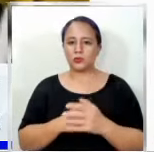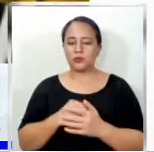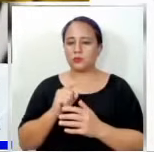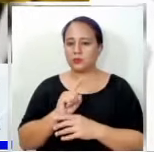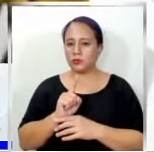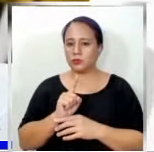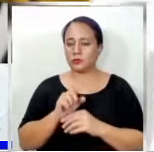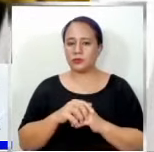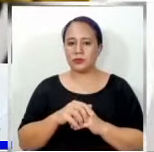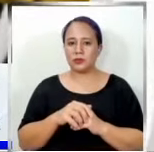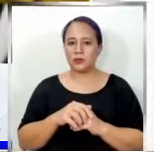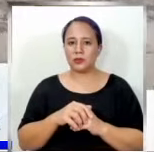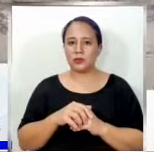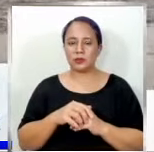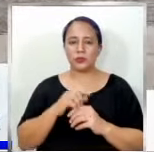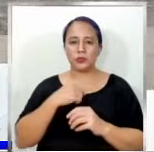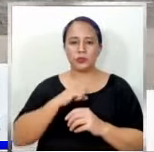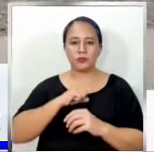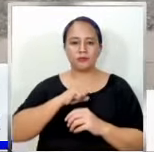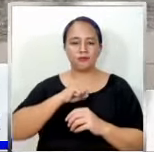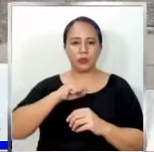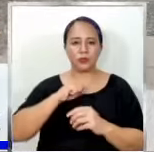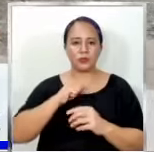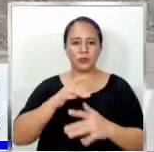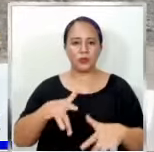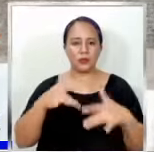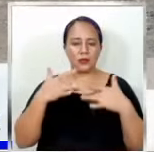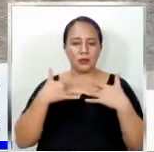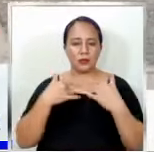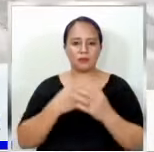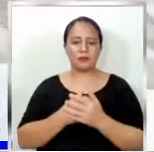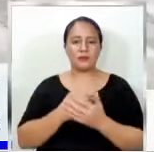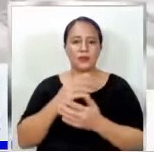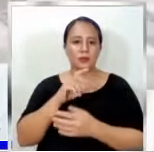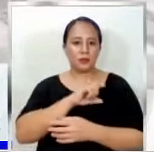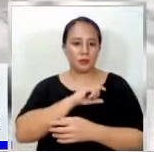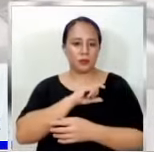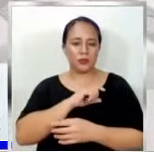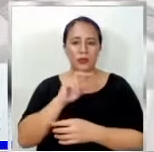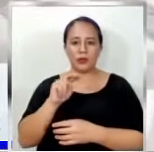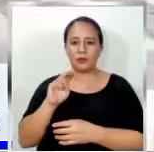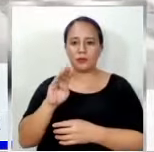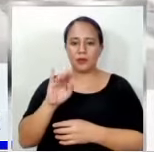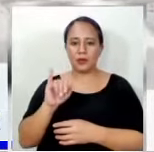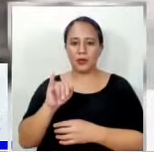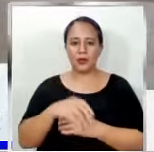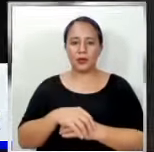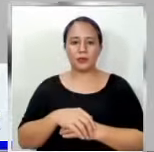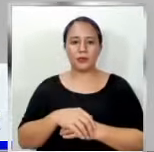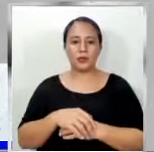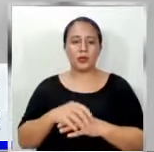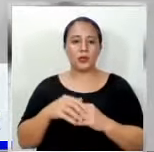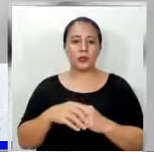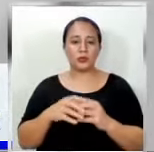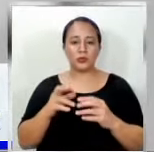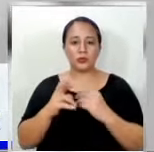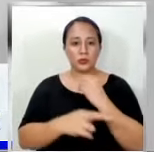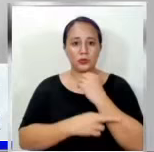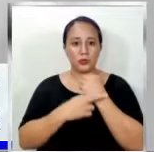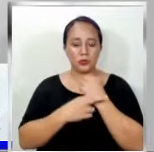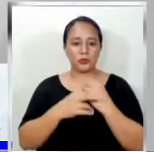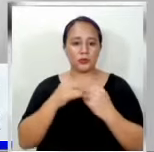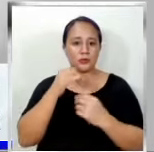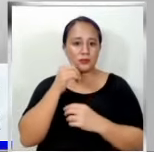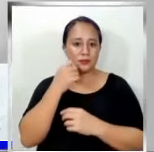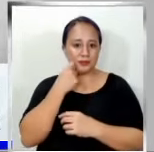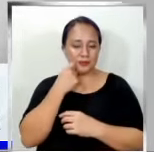daughter fought for her life. Sabay binisita ng PNP at NBI ang Float Sam Jet Sam Resort kanina. Batay sa autopsy report